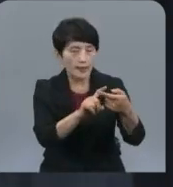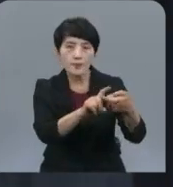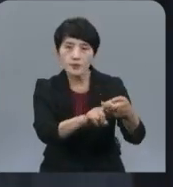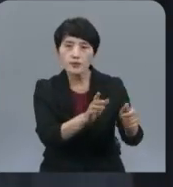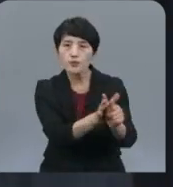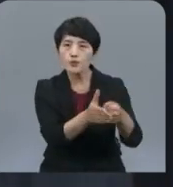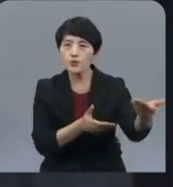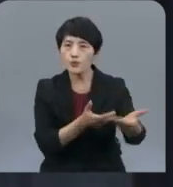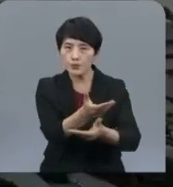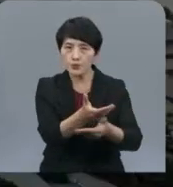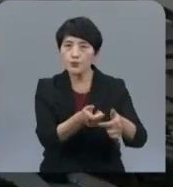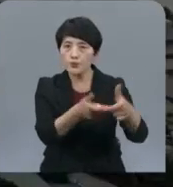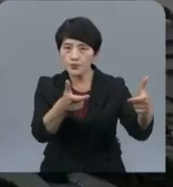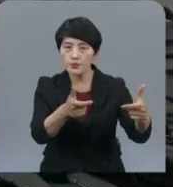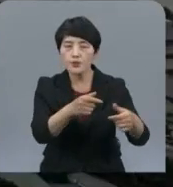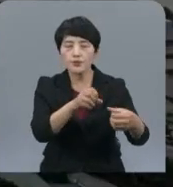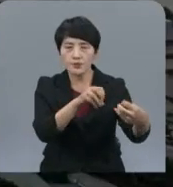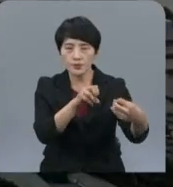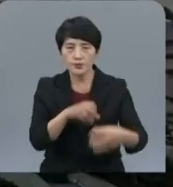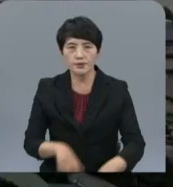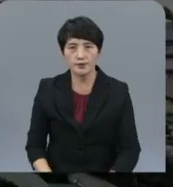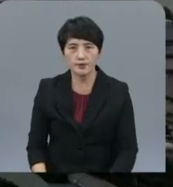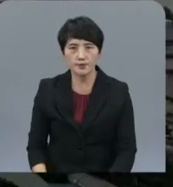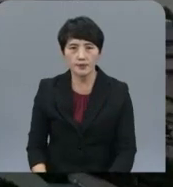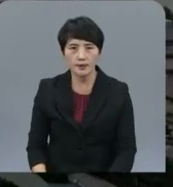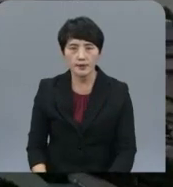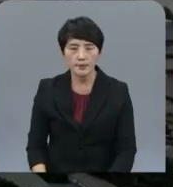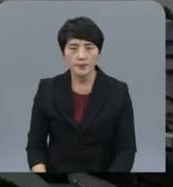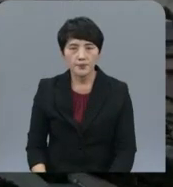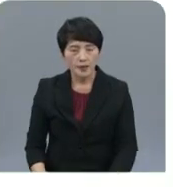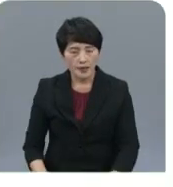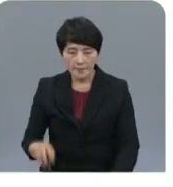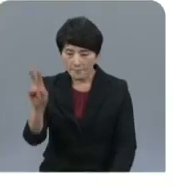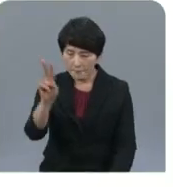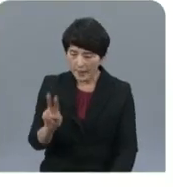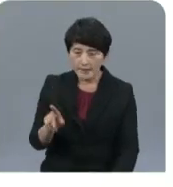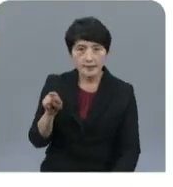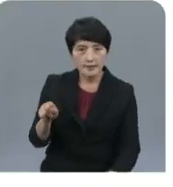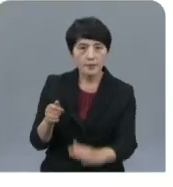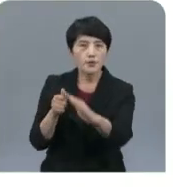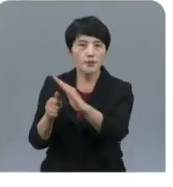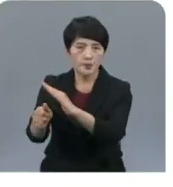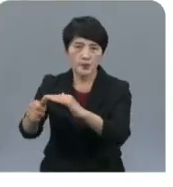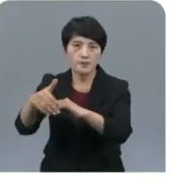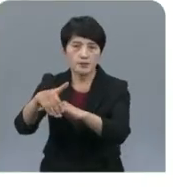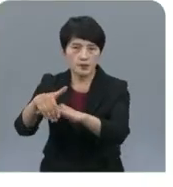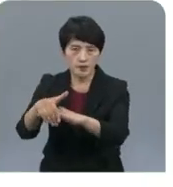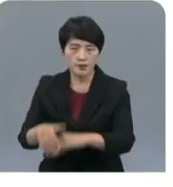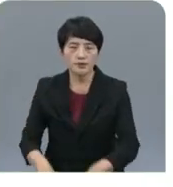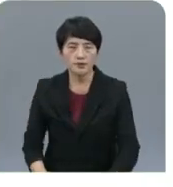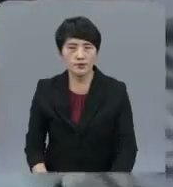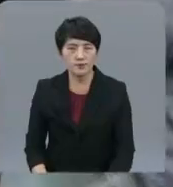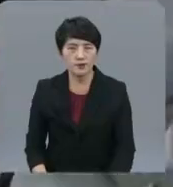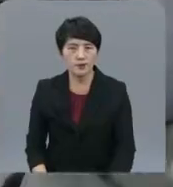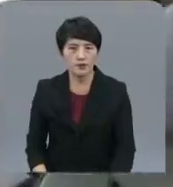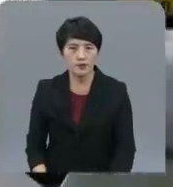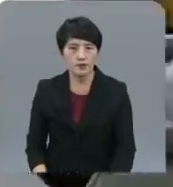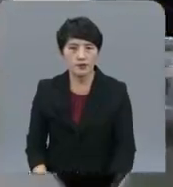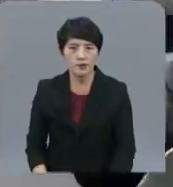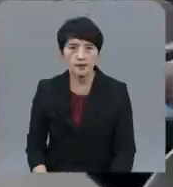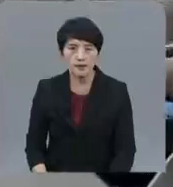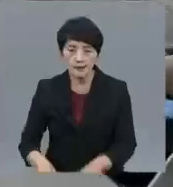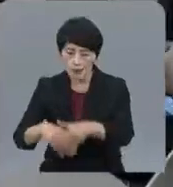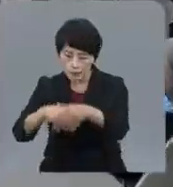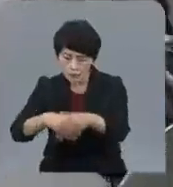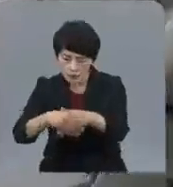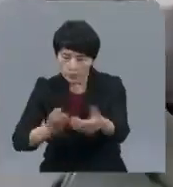rentrer le numéro ensuite coréen se déplacera en visite d'État au Vietnam le troisième partenaires commerciales du Pays du Matin clair le bureau